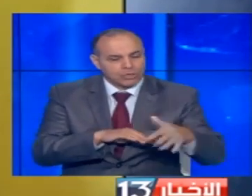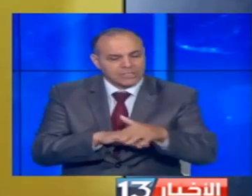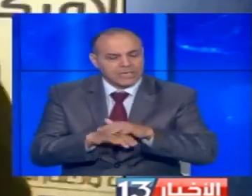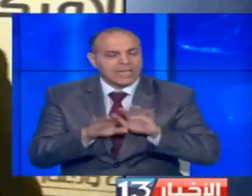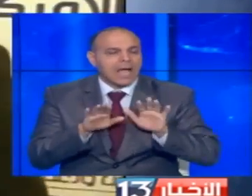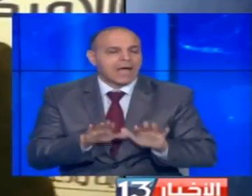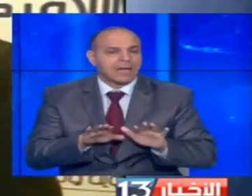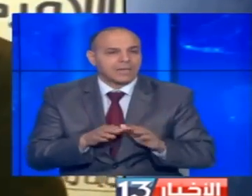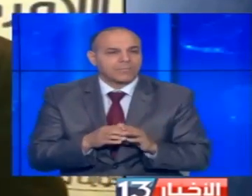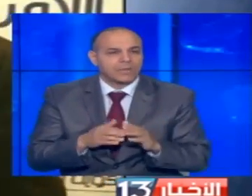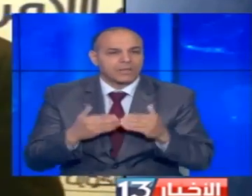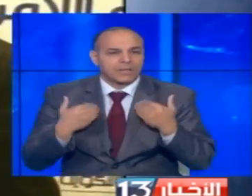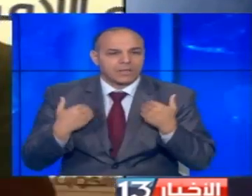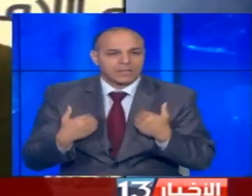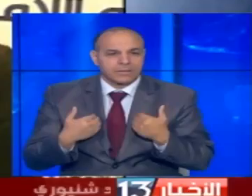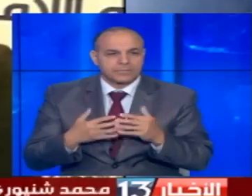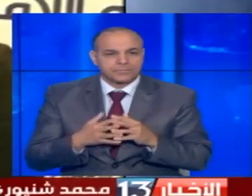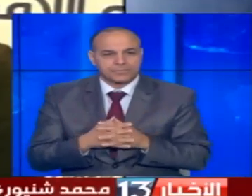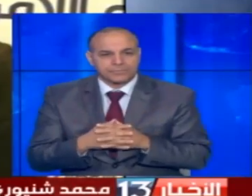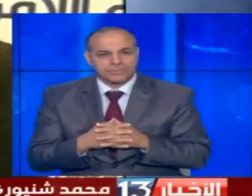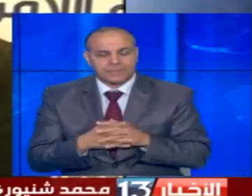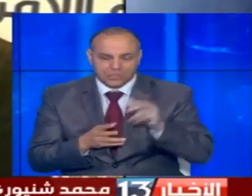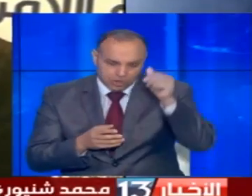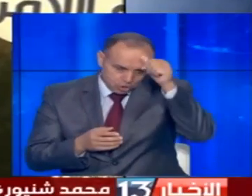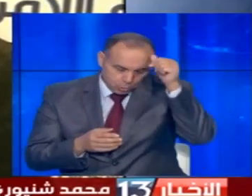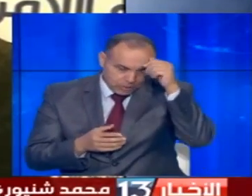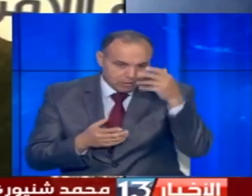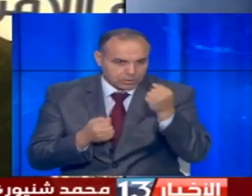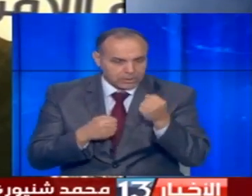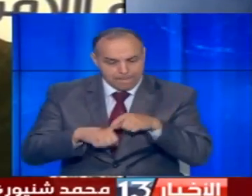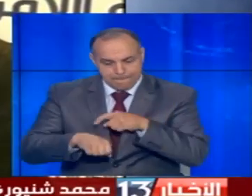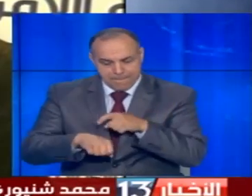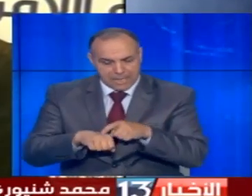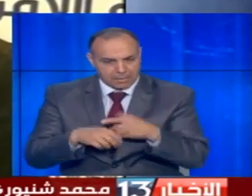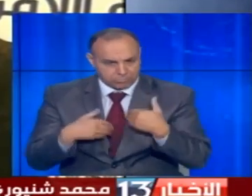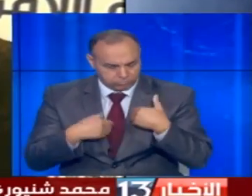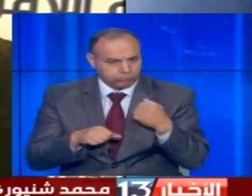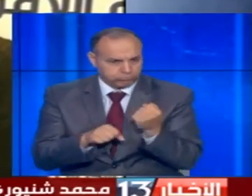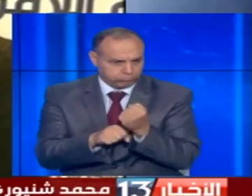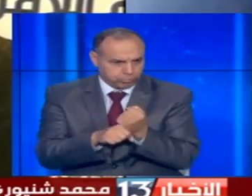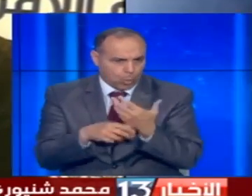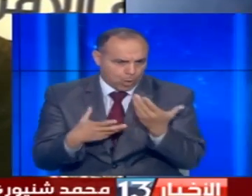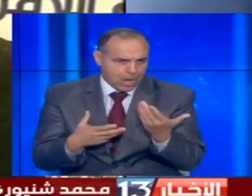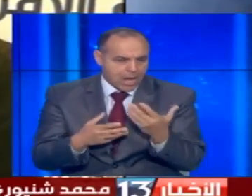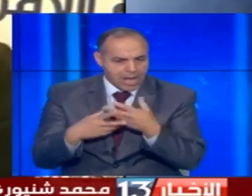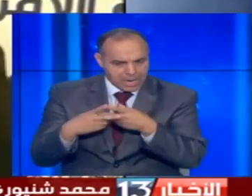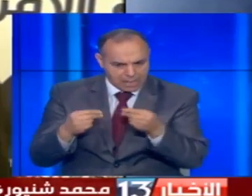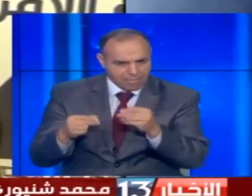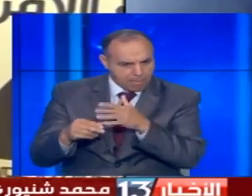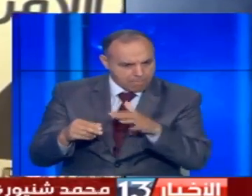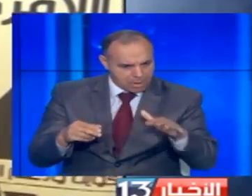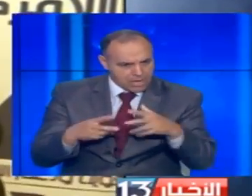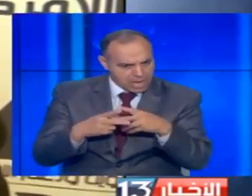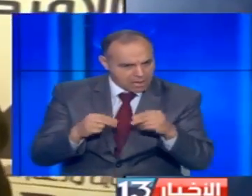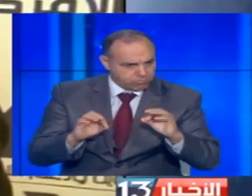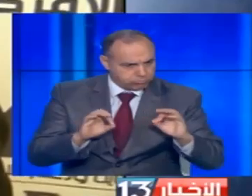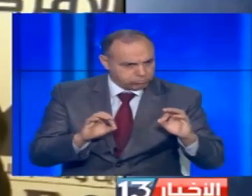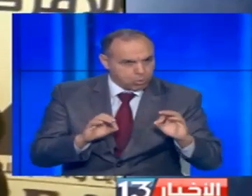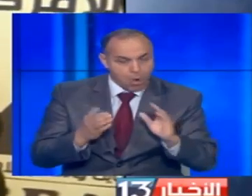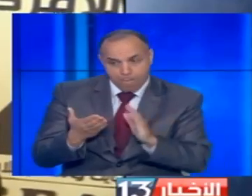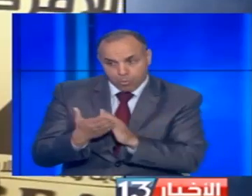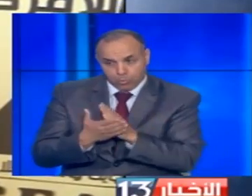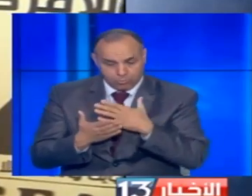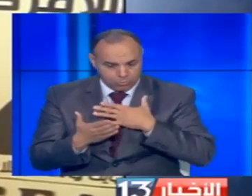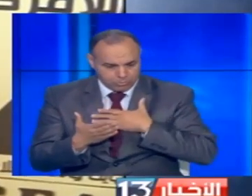قرقنه احنا من جويليه شدينا البلديه وخدمنا على نظافه الشاطا وال بروجي